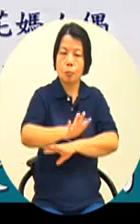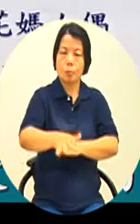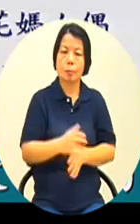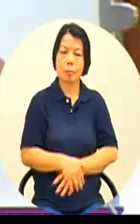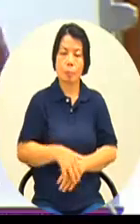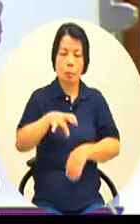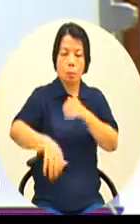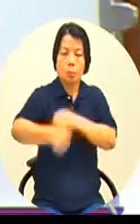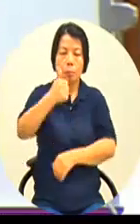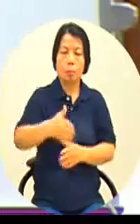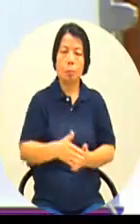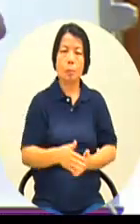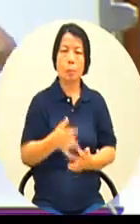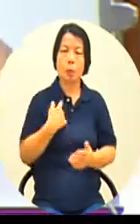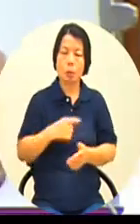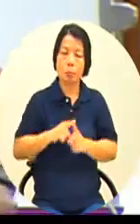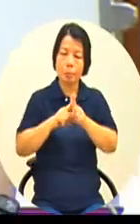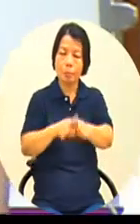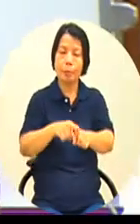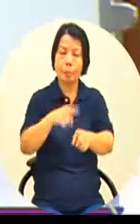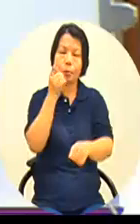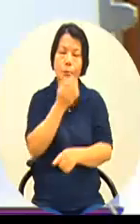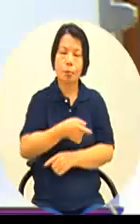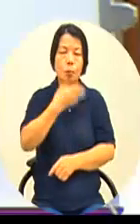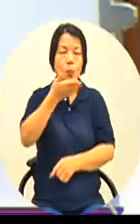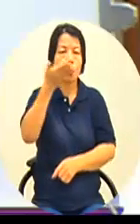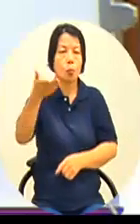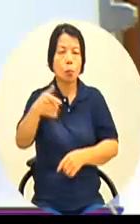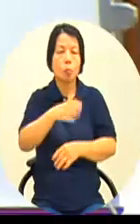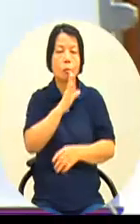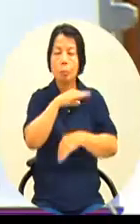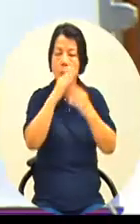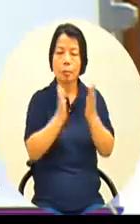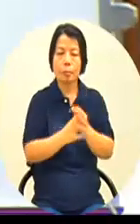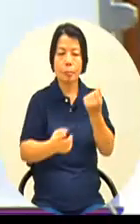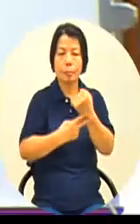叫我来去佚佗，诶，佚佗拢是里长你决定的啦。